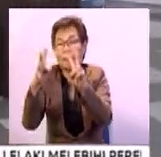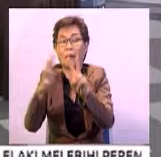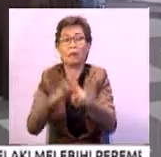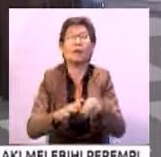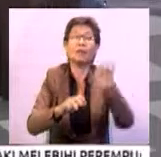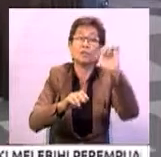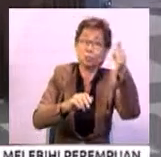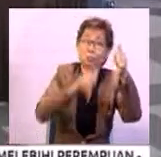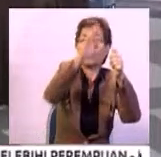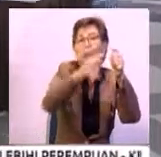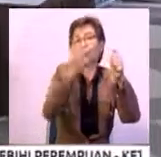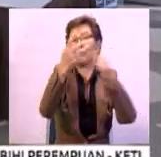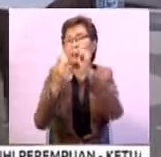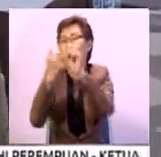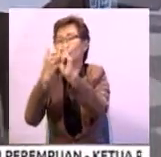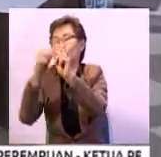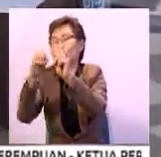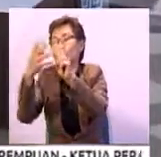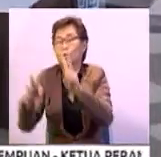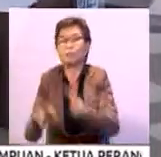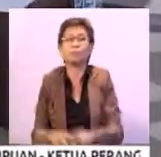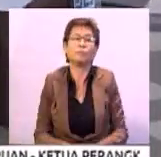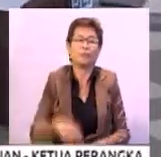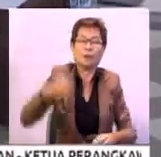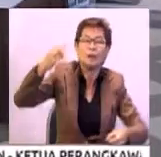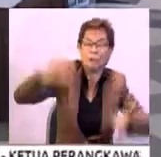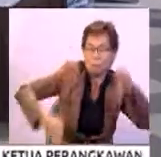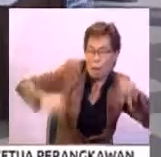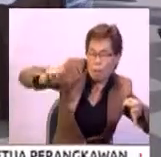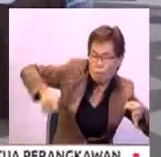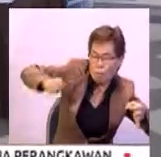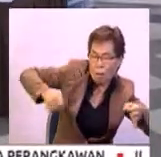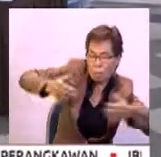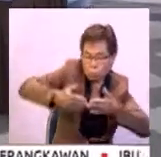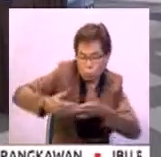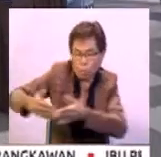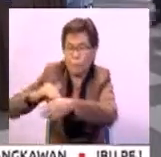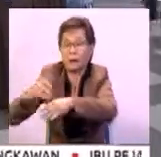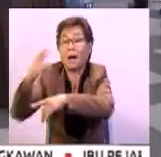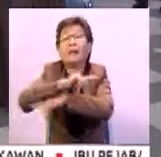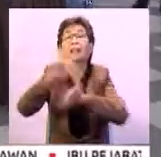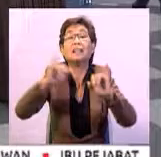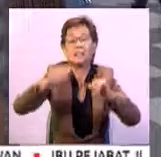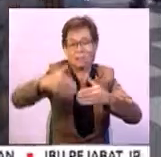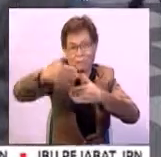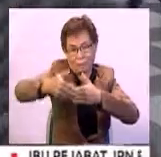dan 10 Februari 2015. Perbicaraan bersambung Isnin hadapan.